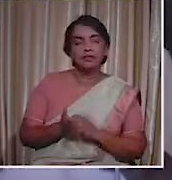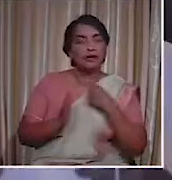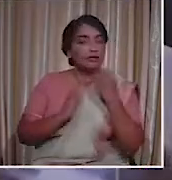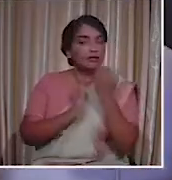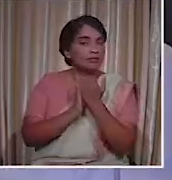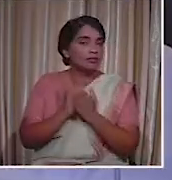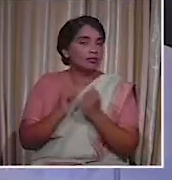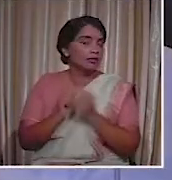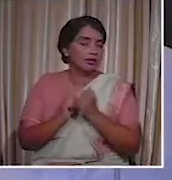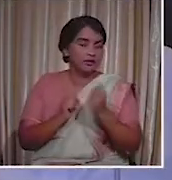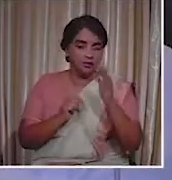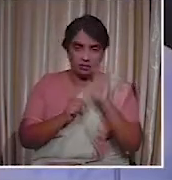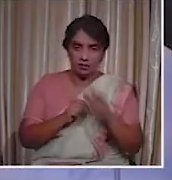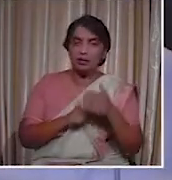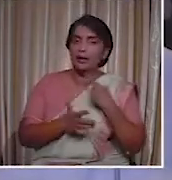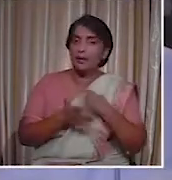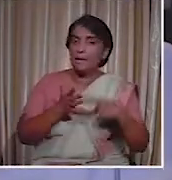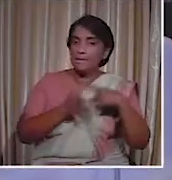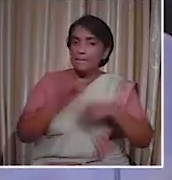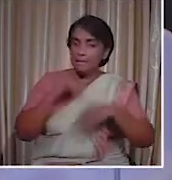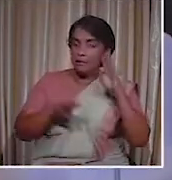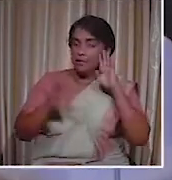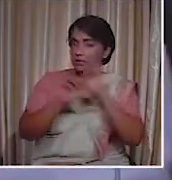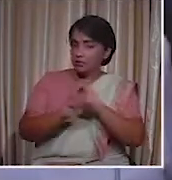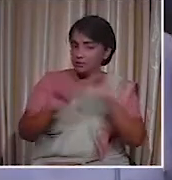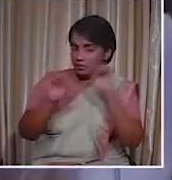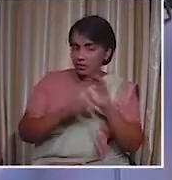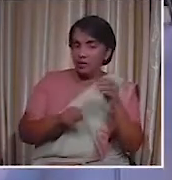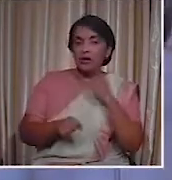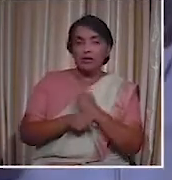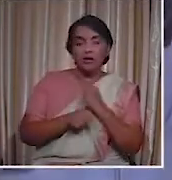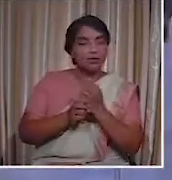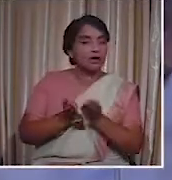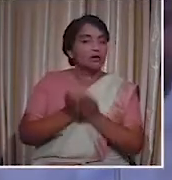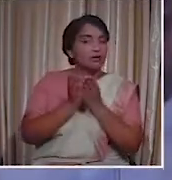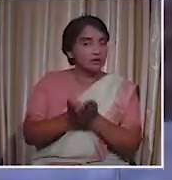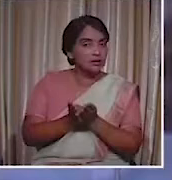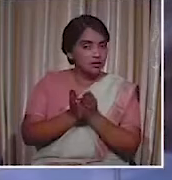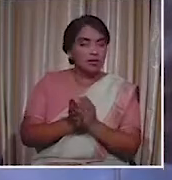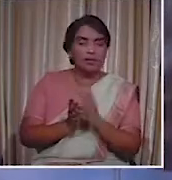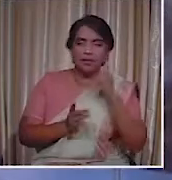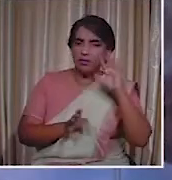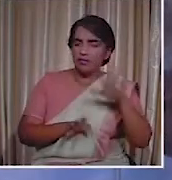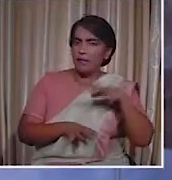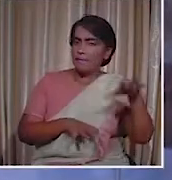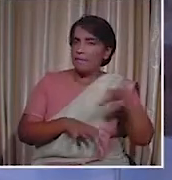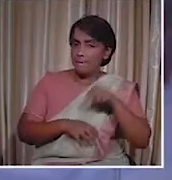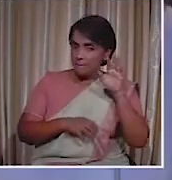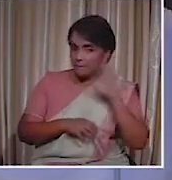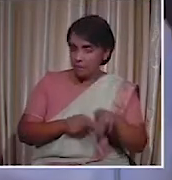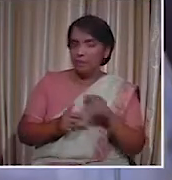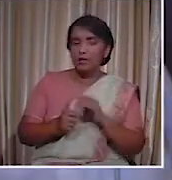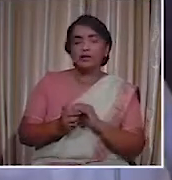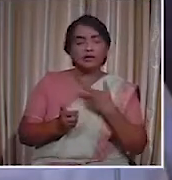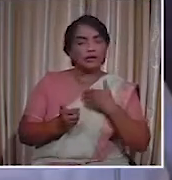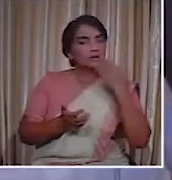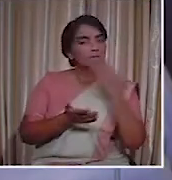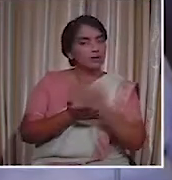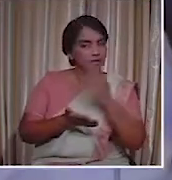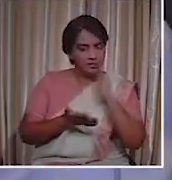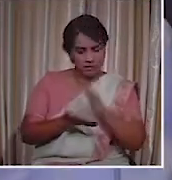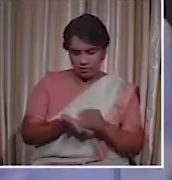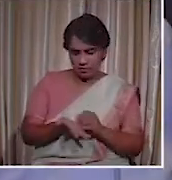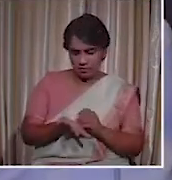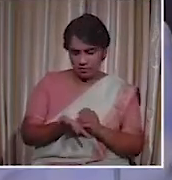අනුගමනය කිරීමට මැතිවරණ ප්‍රචාරක කටයුතුදී රාජ්‍ය සම්පත් අවභාවිතා කරනු ලැබීම වැළැක්වීම